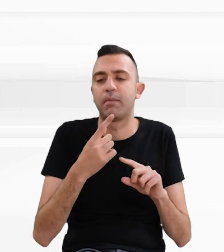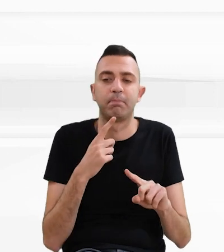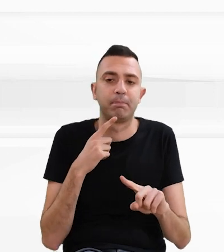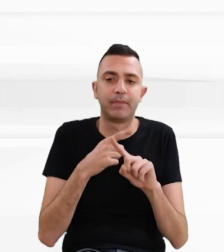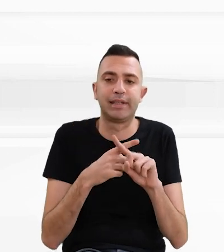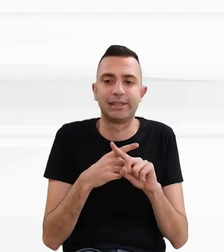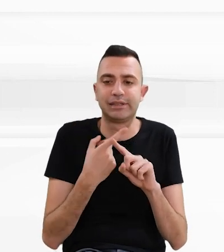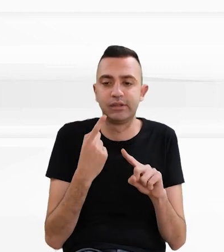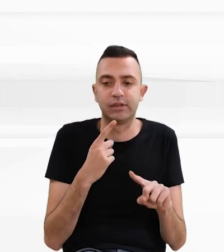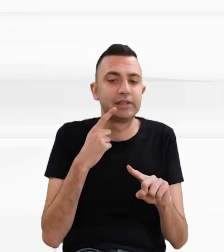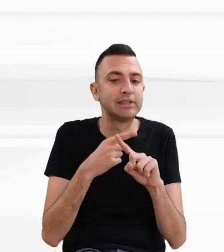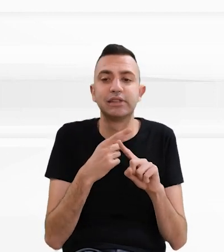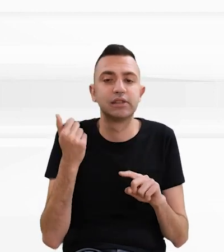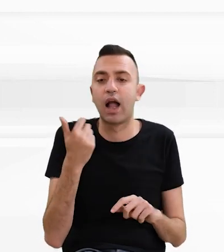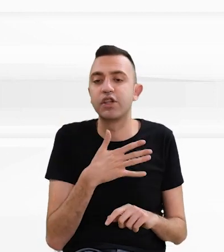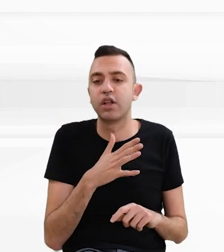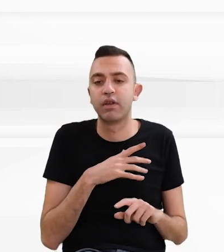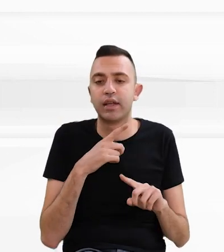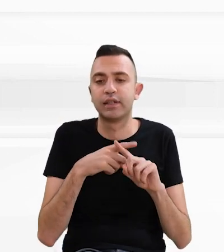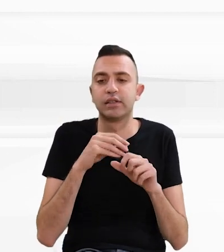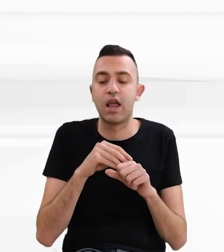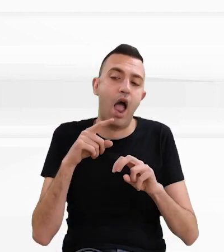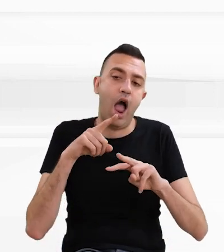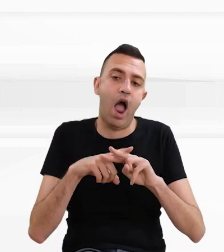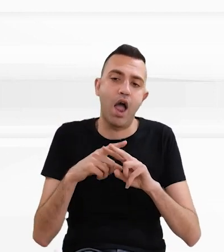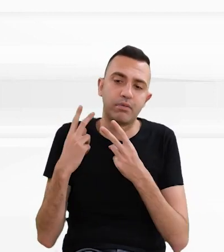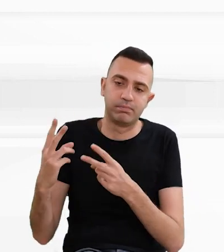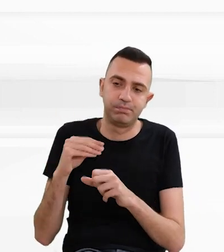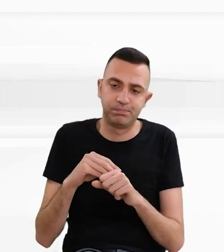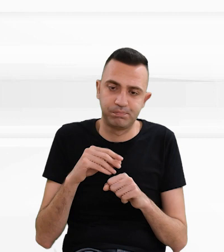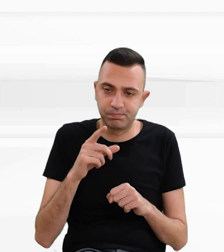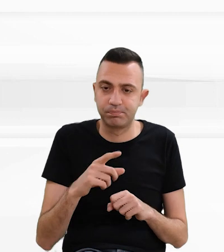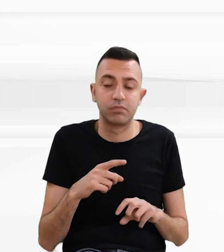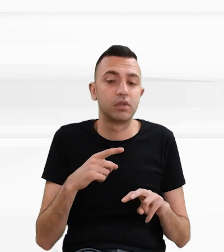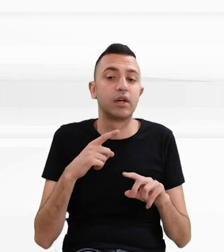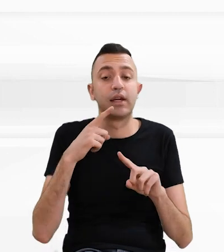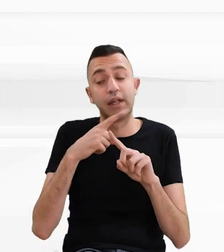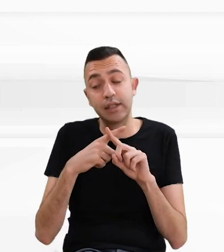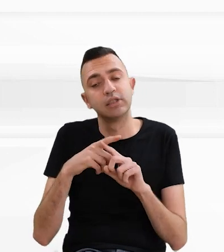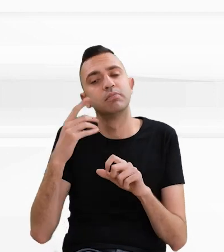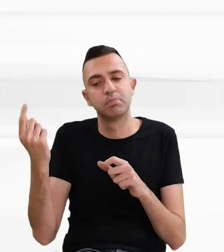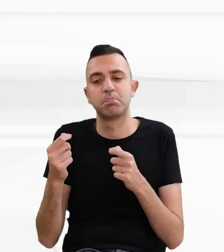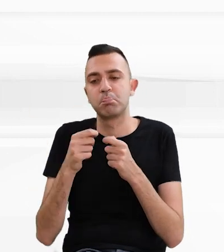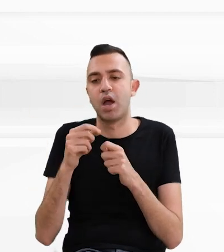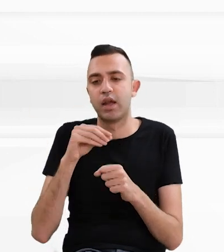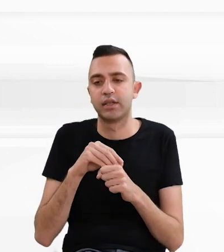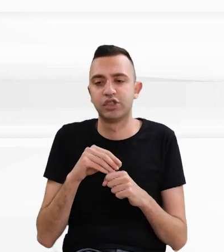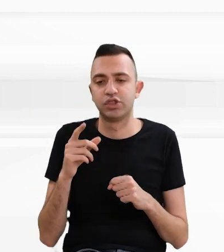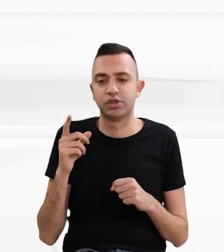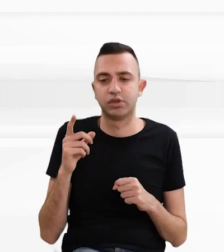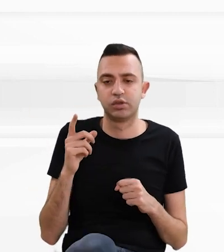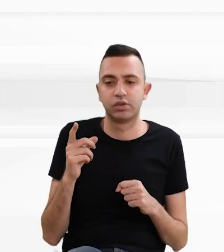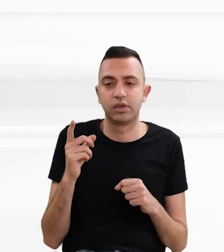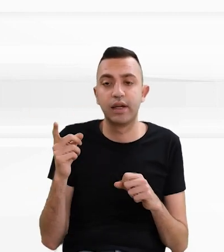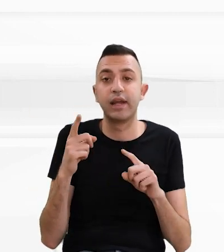gelince Yüksel paket versin Yani iki tane paket için iki tane paketleme iç